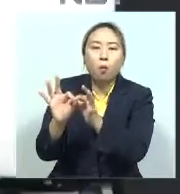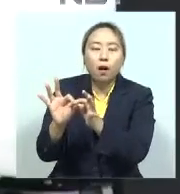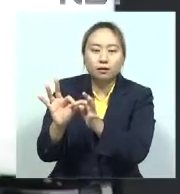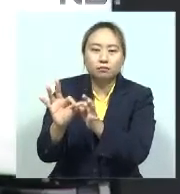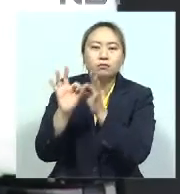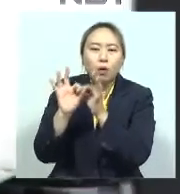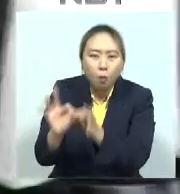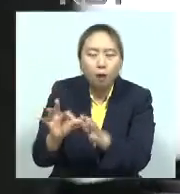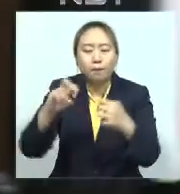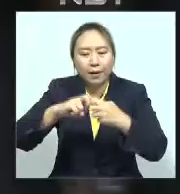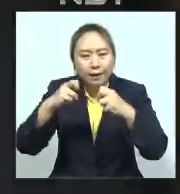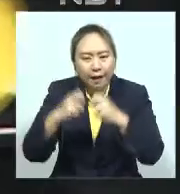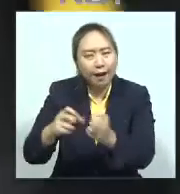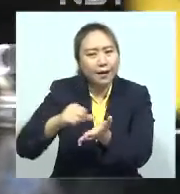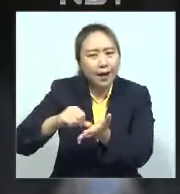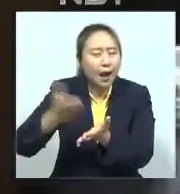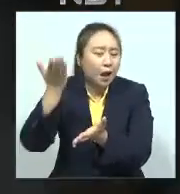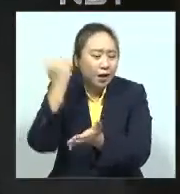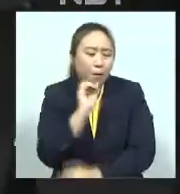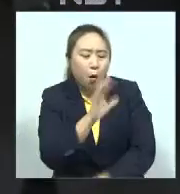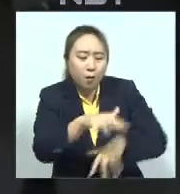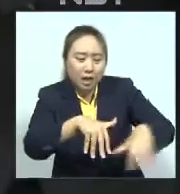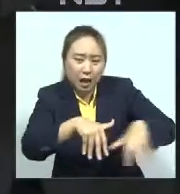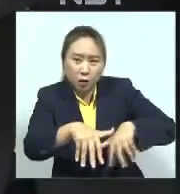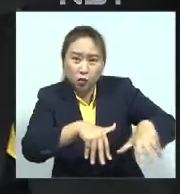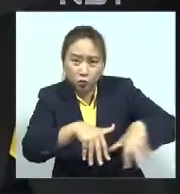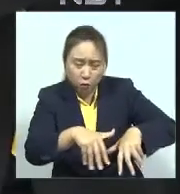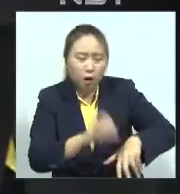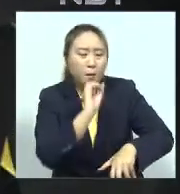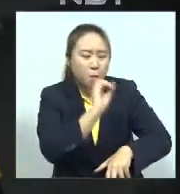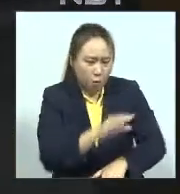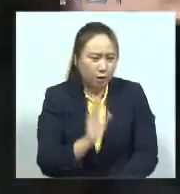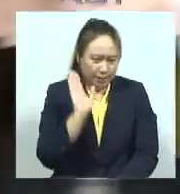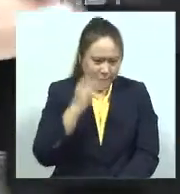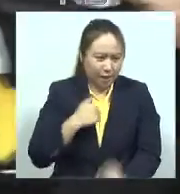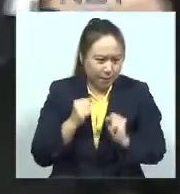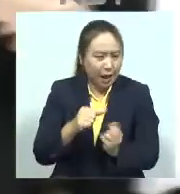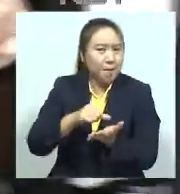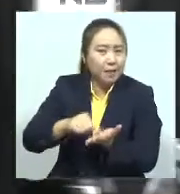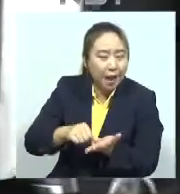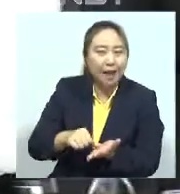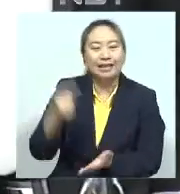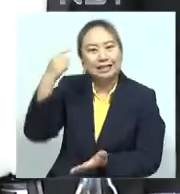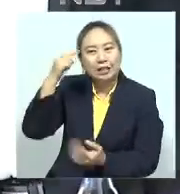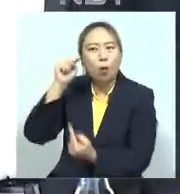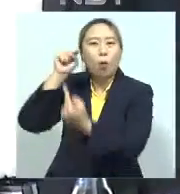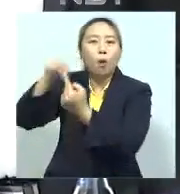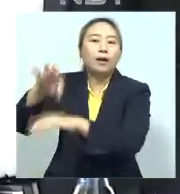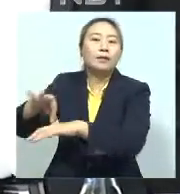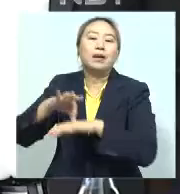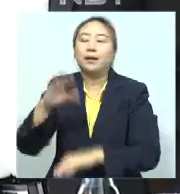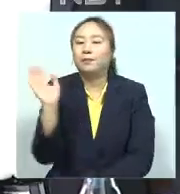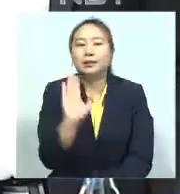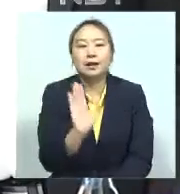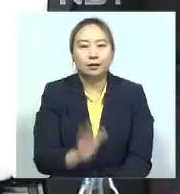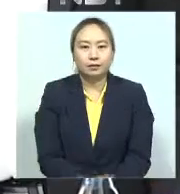ของการผลักดันแก้ปัญหาที่ได้สัญญาไว้กับประชาชนในแต่ละพื้นที่เฉยๆไม่ได้กดดันจะเอาตำแหน่งรัฐมนตรีอะไรใด